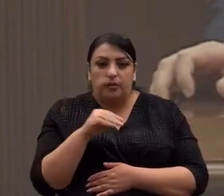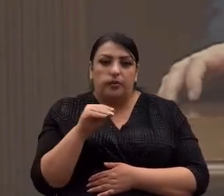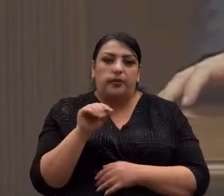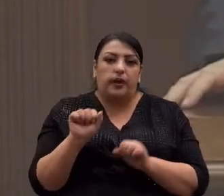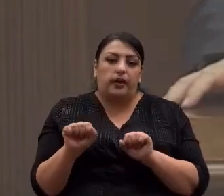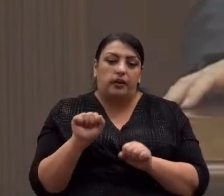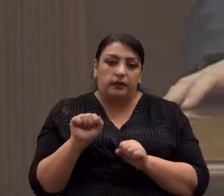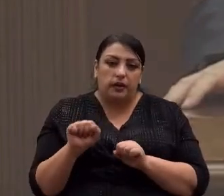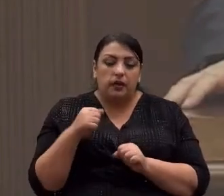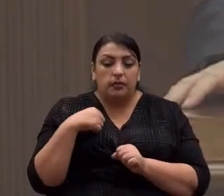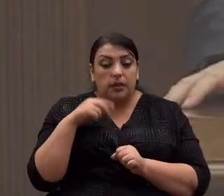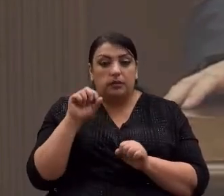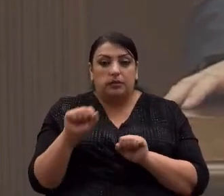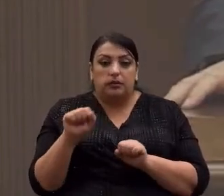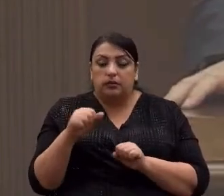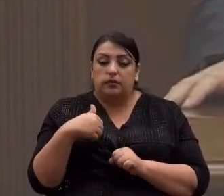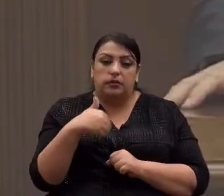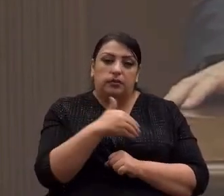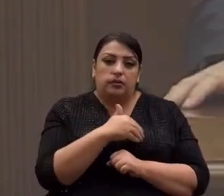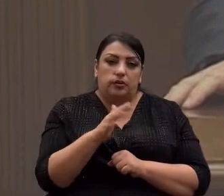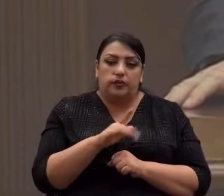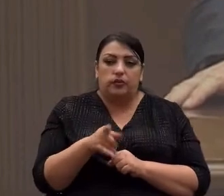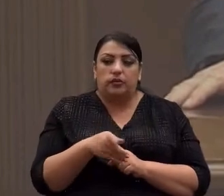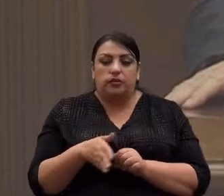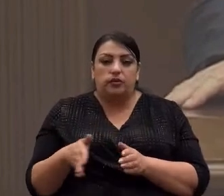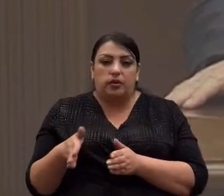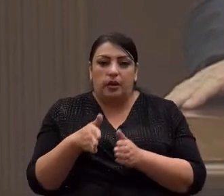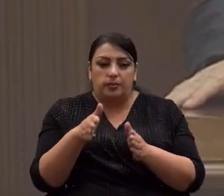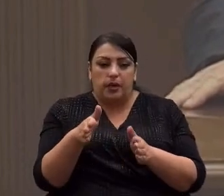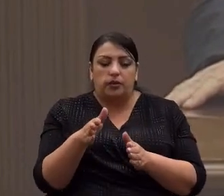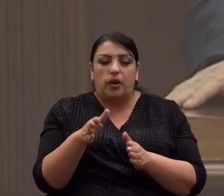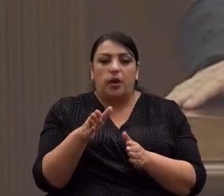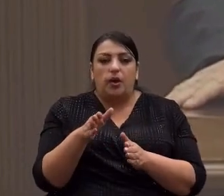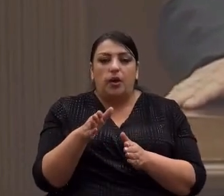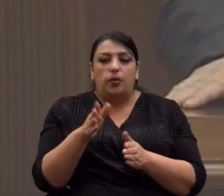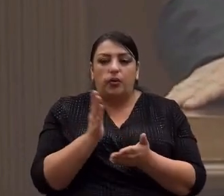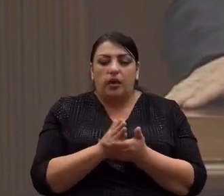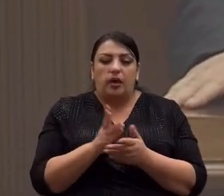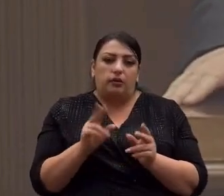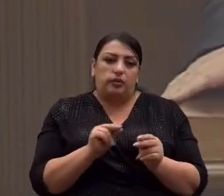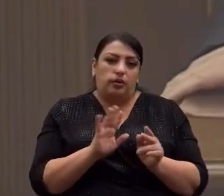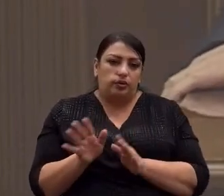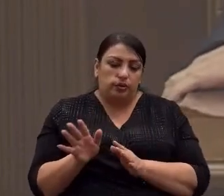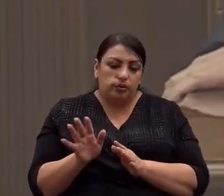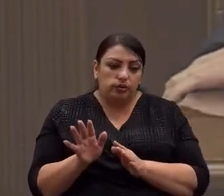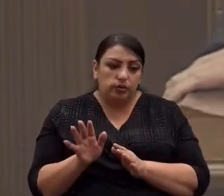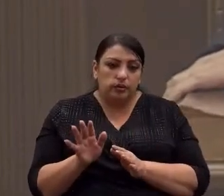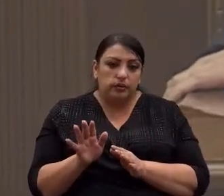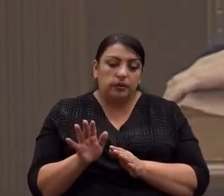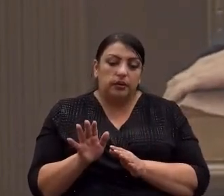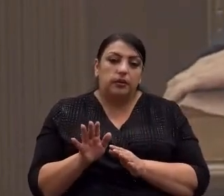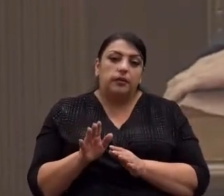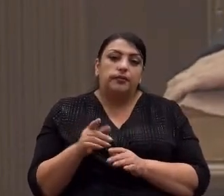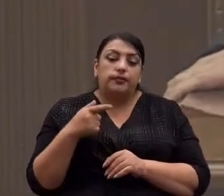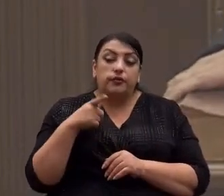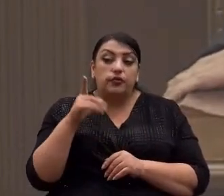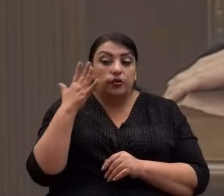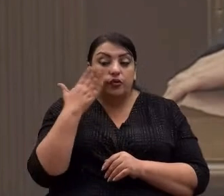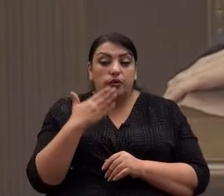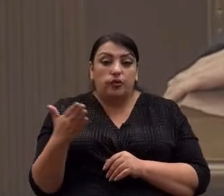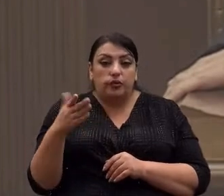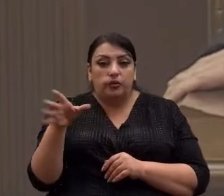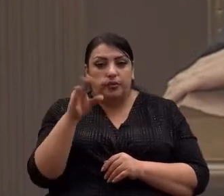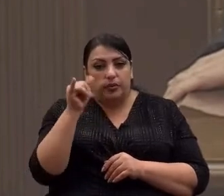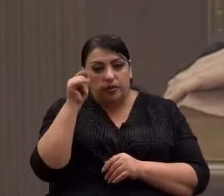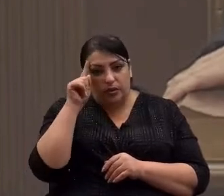որպեսզի մեր իշխանությունը այդ ճանապարհին հանգած ունենա անհաջողություն։ Ես չեմ ուզում, որպեսզի այն ինչ որ ժողովուրդը գիտի, մենք